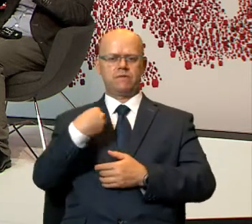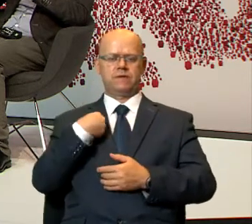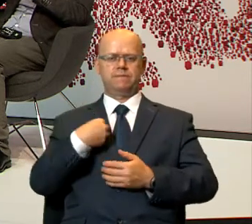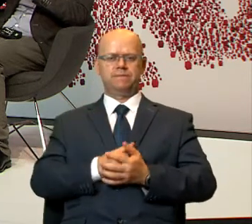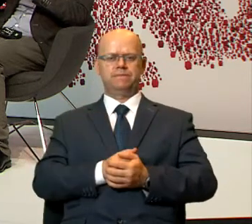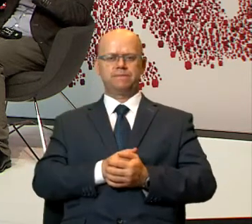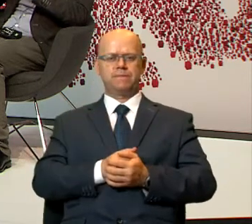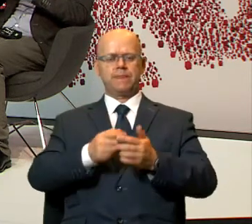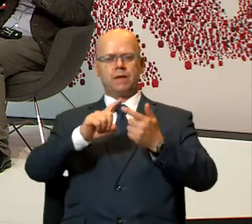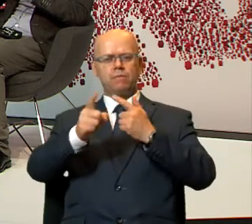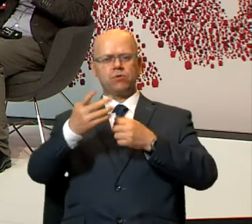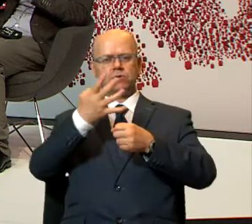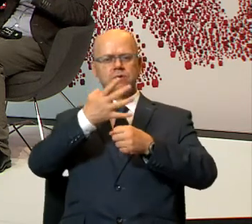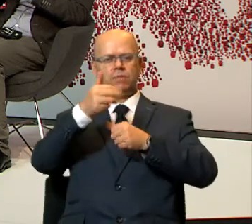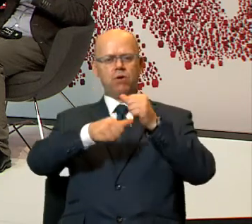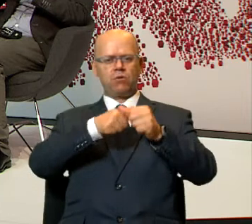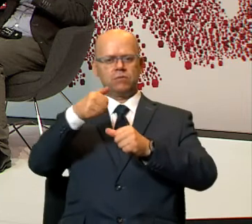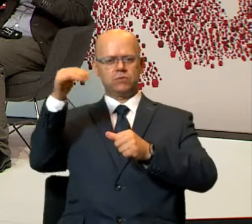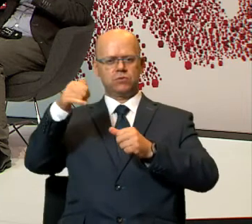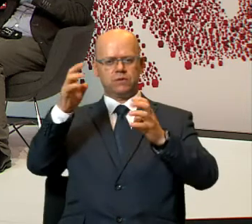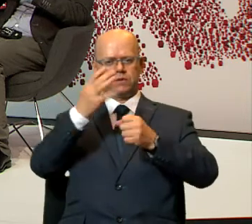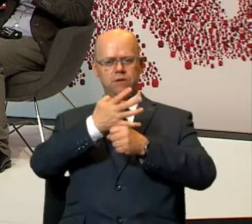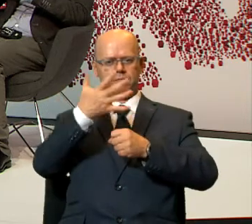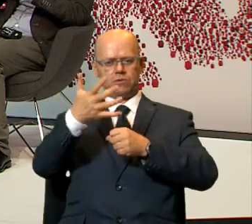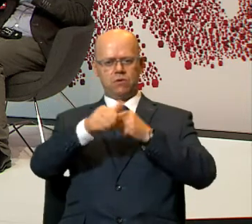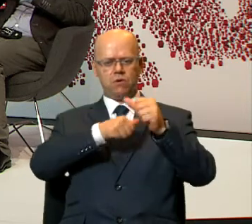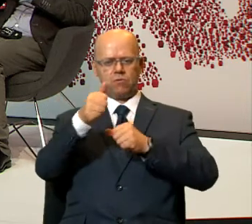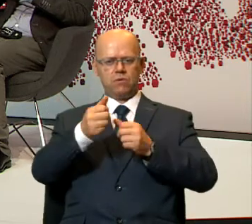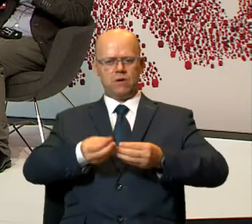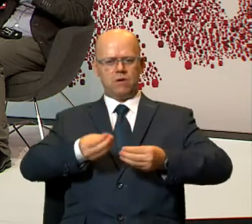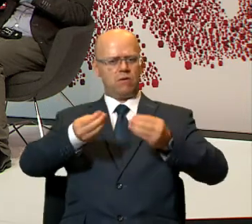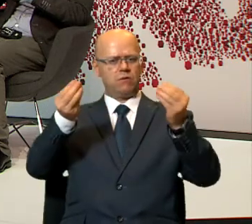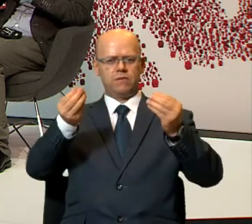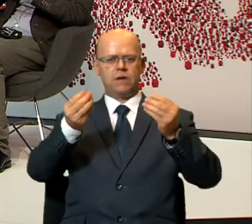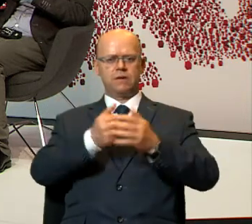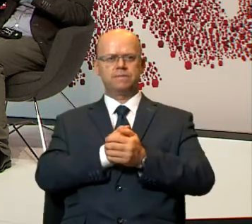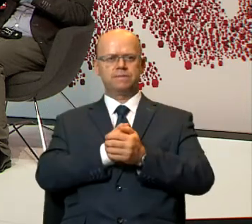które po roku 1945 rozwijało się w zupełnie